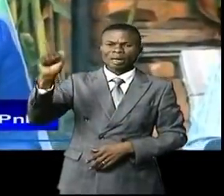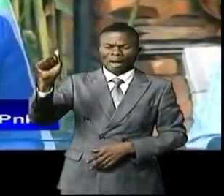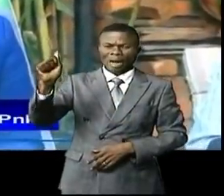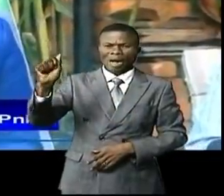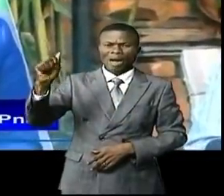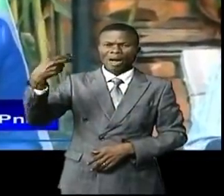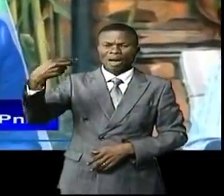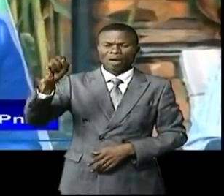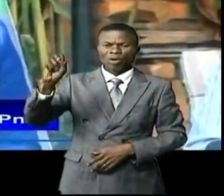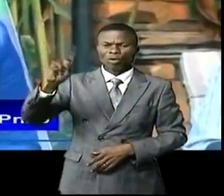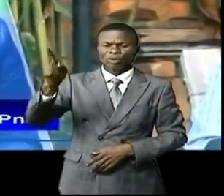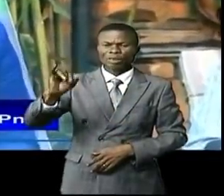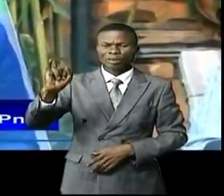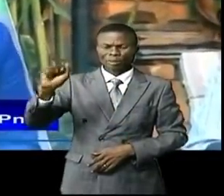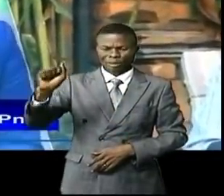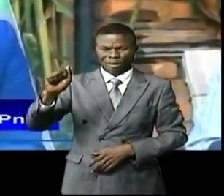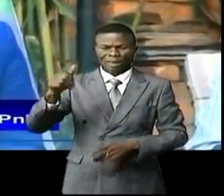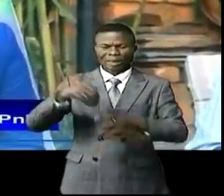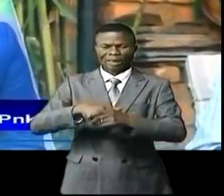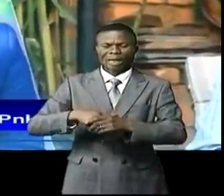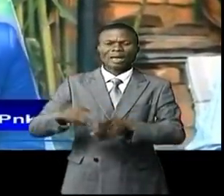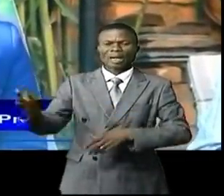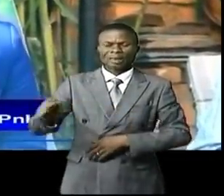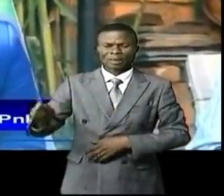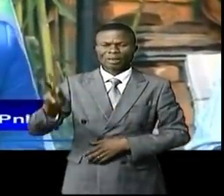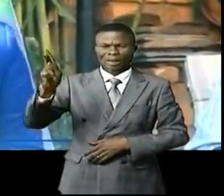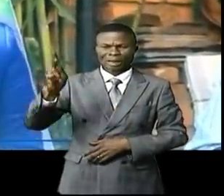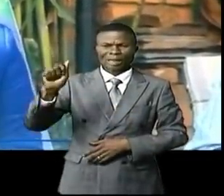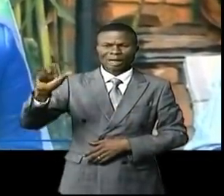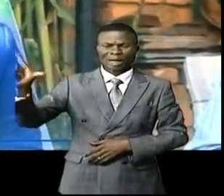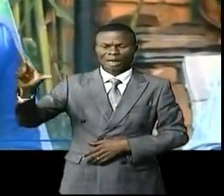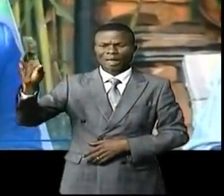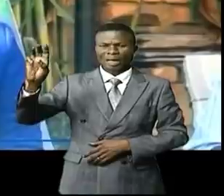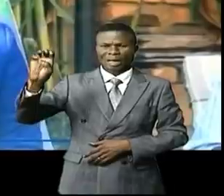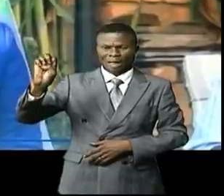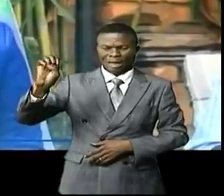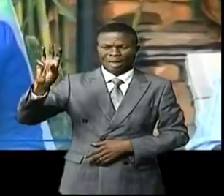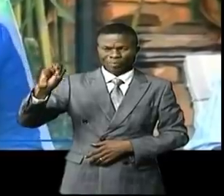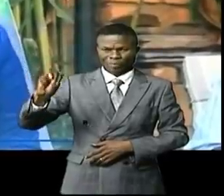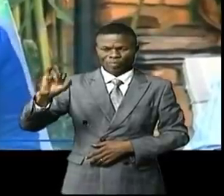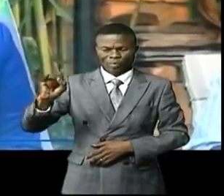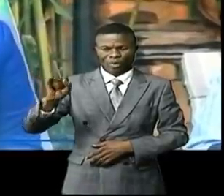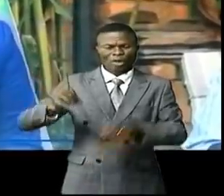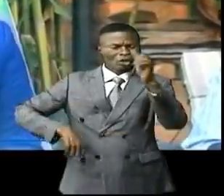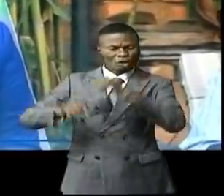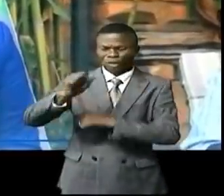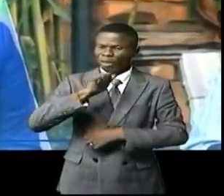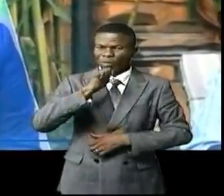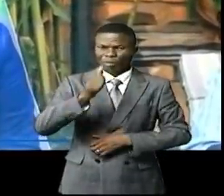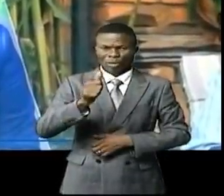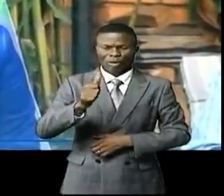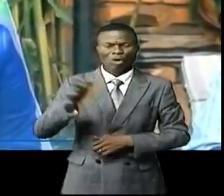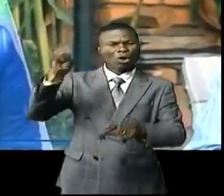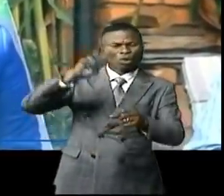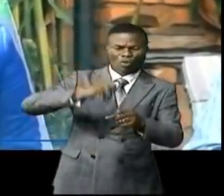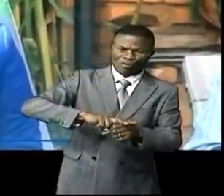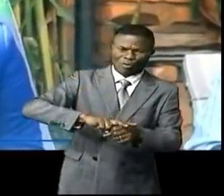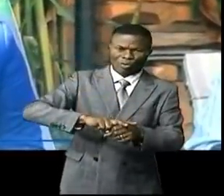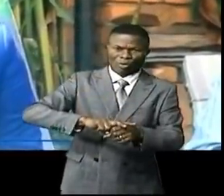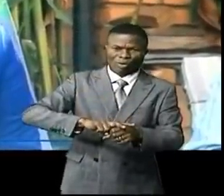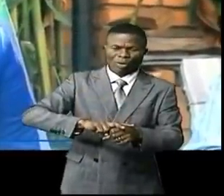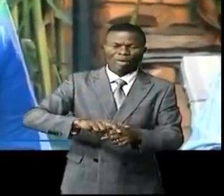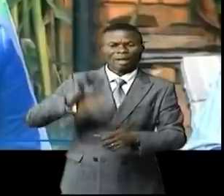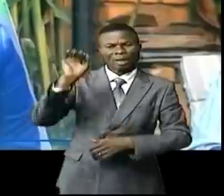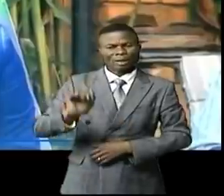plateau dans les territoires des Calais. Ce n'était pas une occasion de pouvoir chasser ou violer des